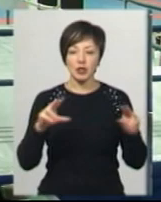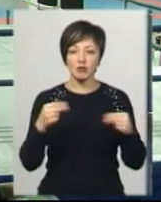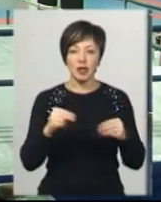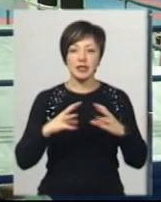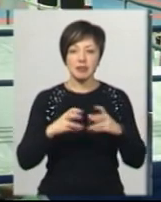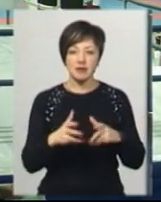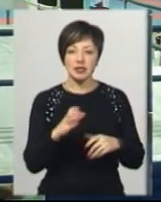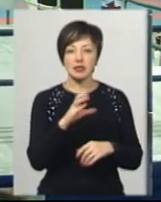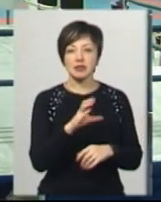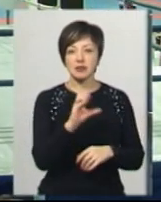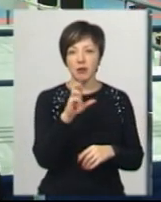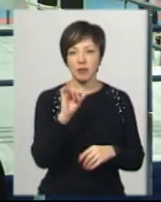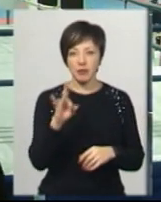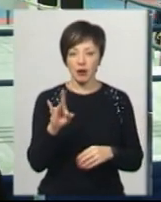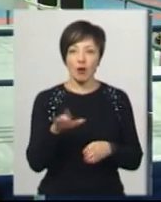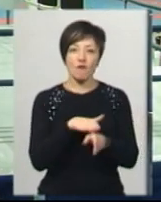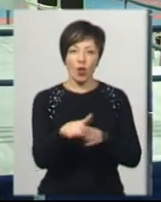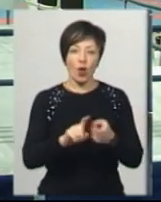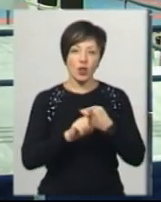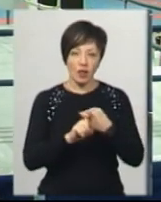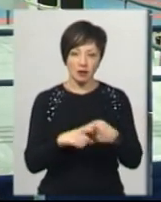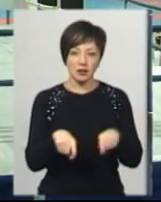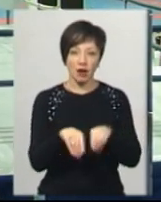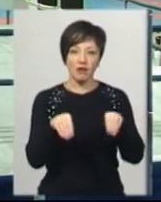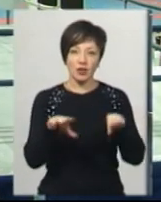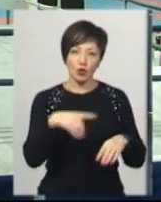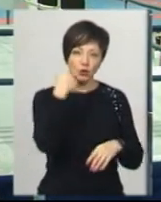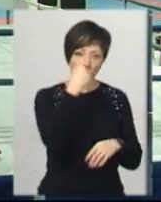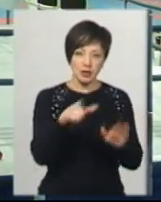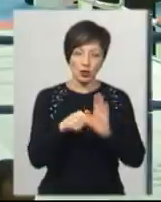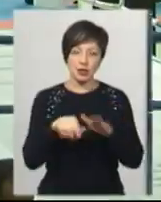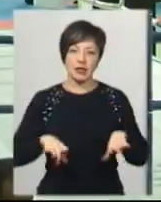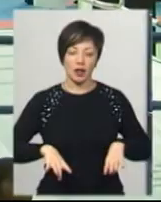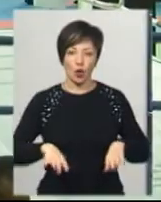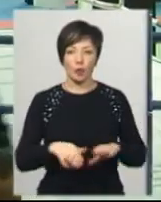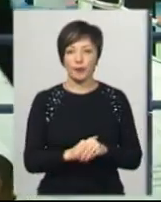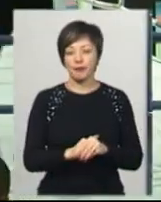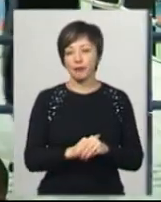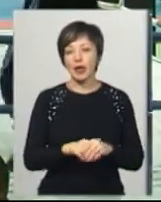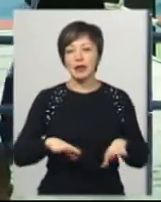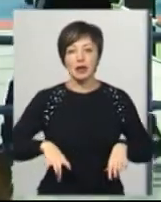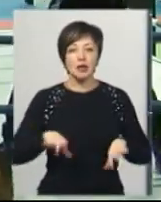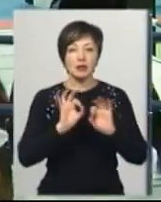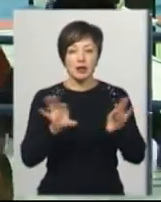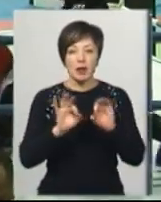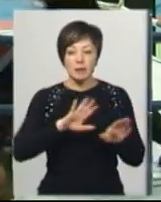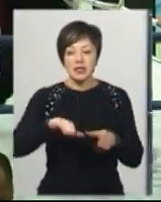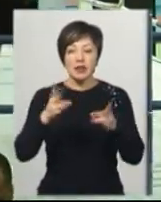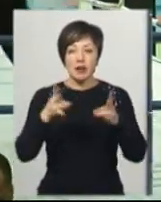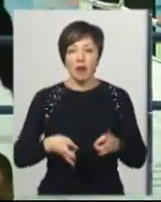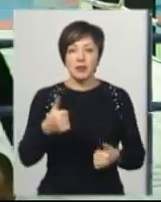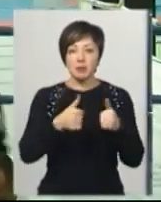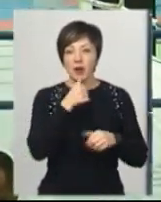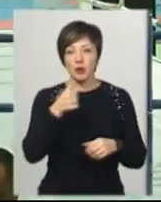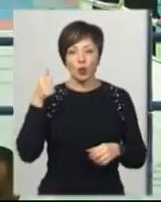світу Ярослав Сабар виступав у розділі «Фулл-контакт». Так вирішив і він особисто, і його тренер Олег Луговий. Наставник спортсмена каже, після травми на змаганнях